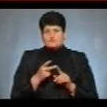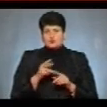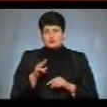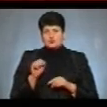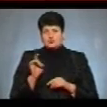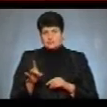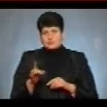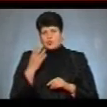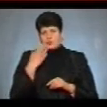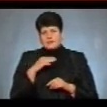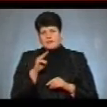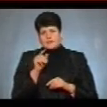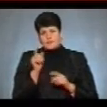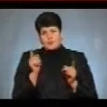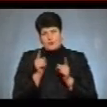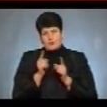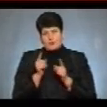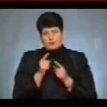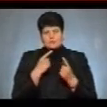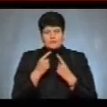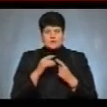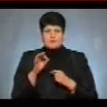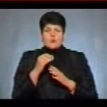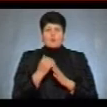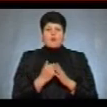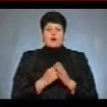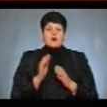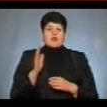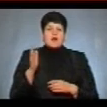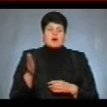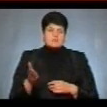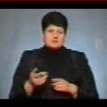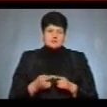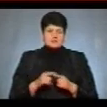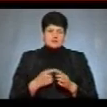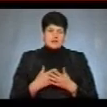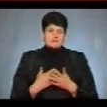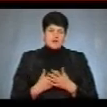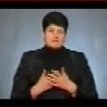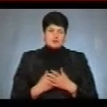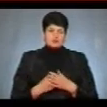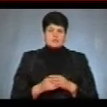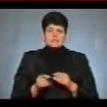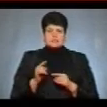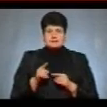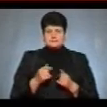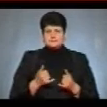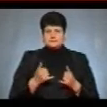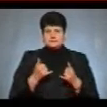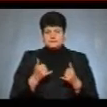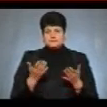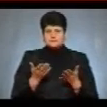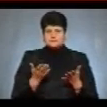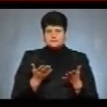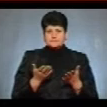коли тезово, якраз коротко характеризувати ці програми, то, ну, в першу чергу, це, напевно, ті, скажімо, повноваження, які дозволяють,